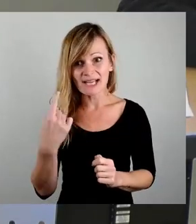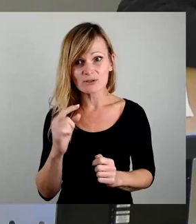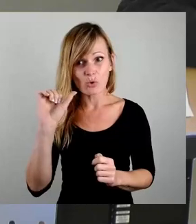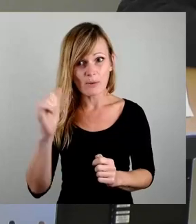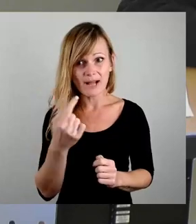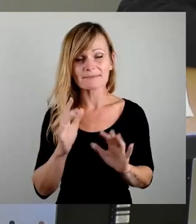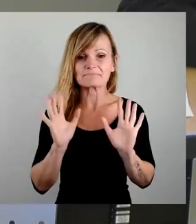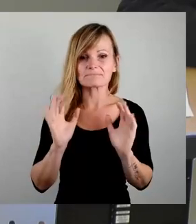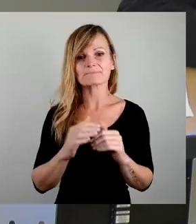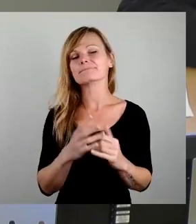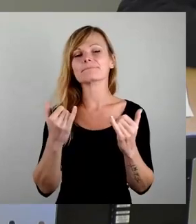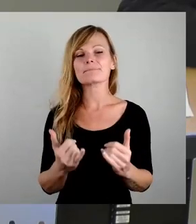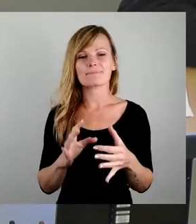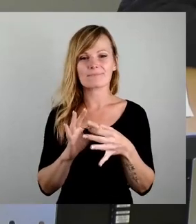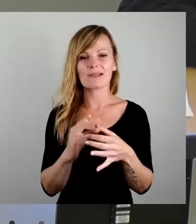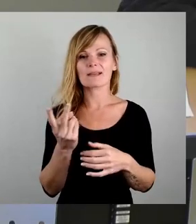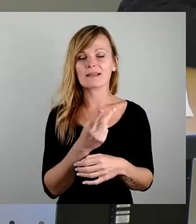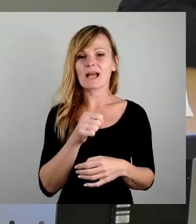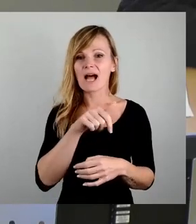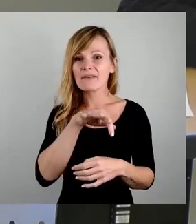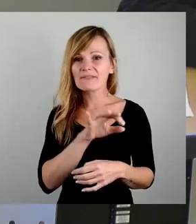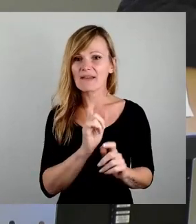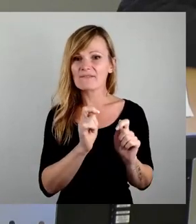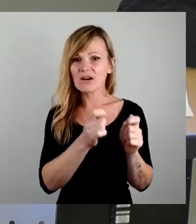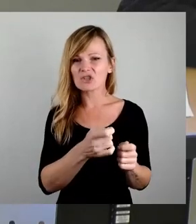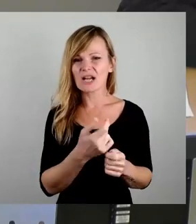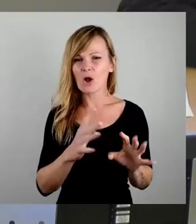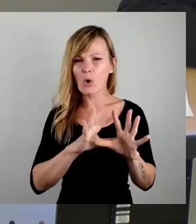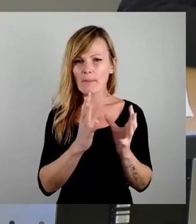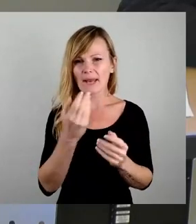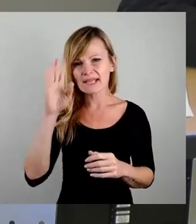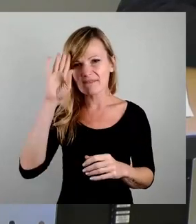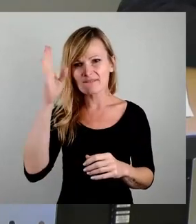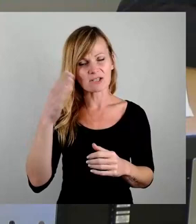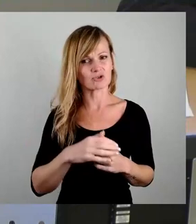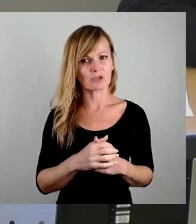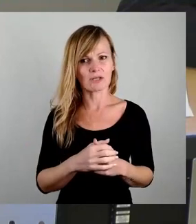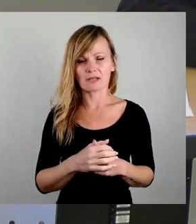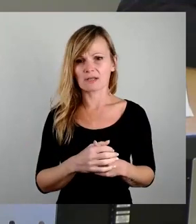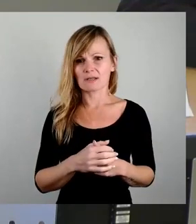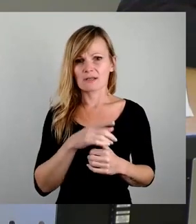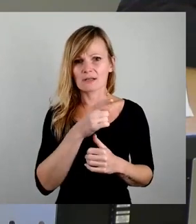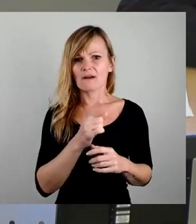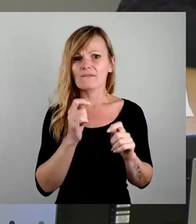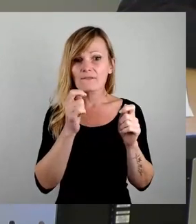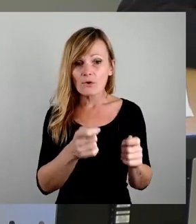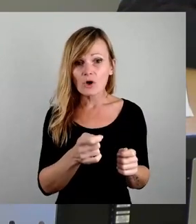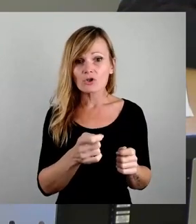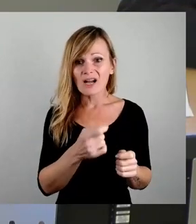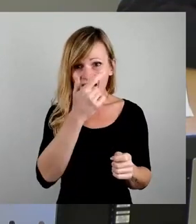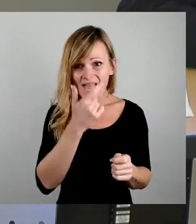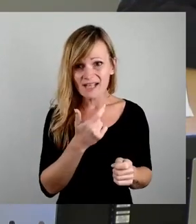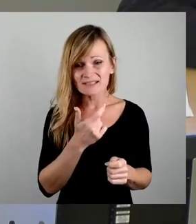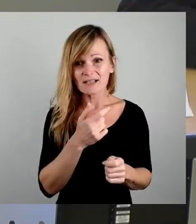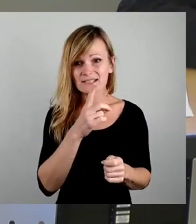Änderungsanträgen sagen. Also das, was die AfD vorschlägt, ist kompletter Unsinn. Es ist ja der Vorschlag allen Ernstes an der